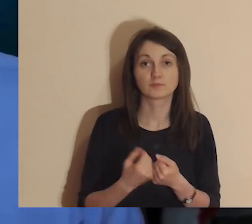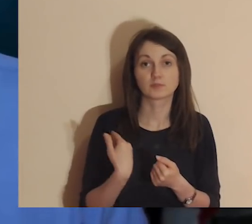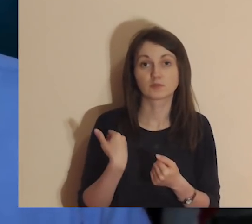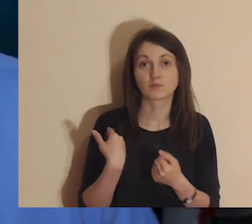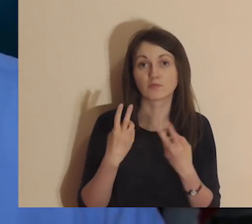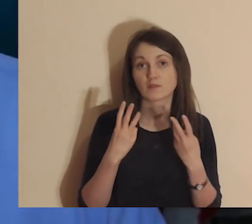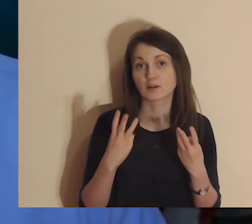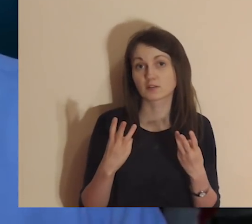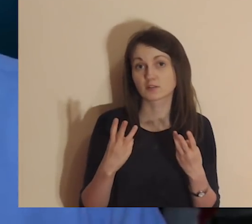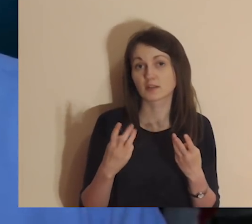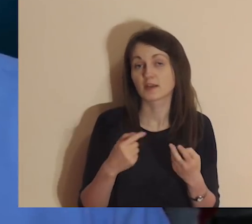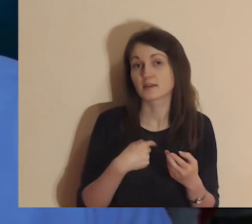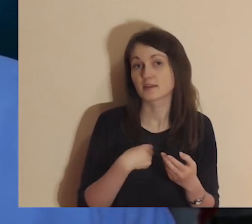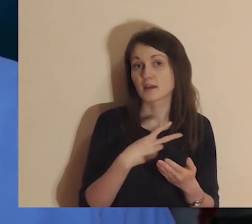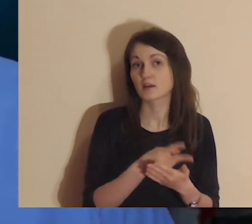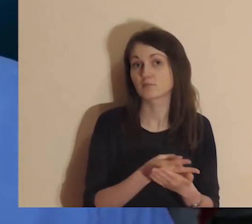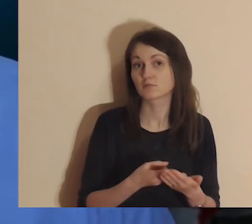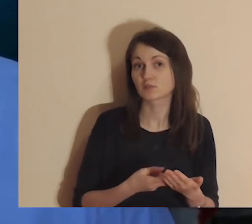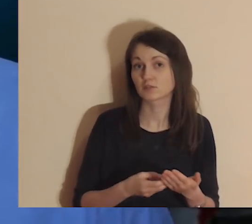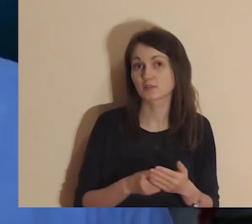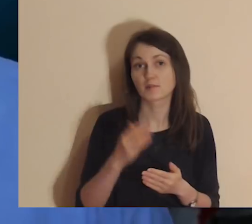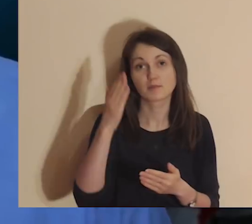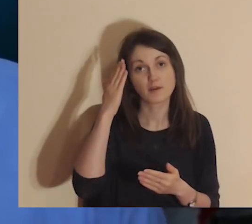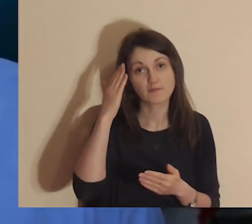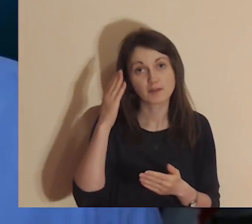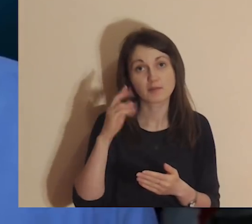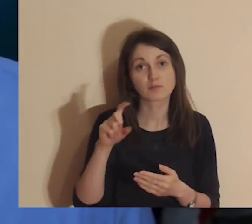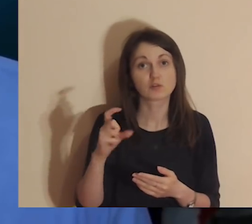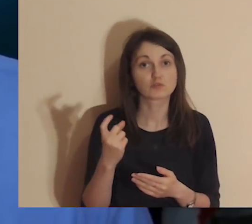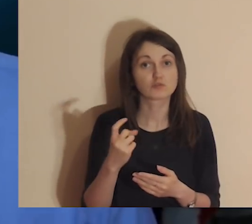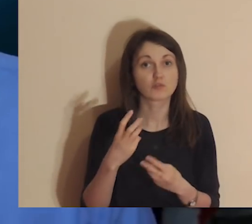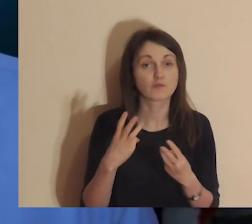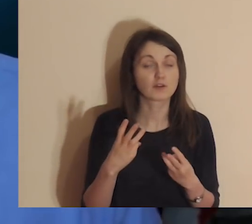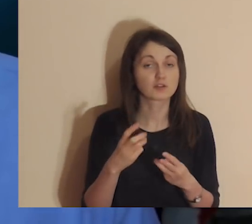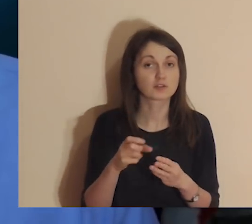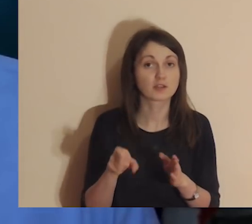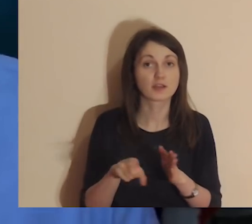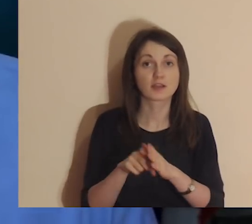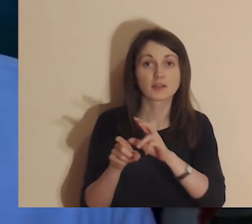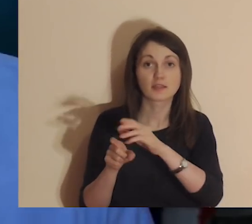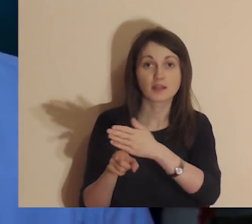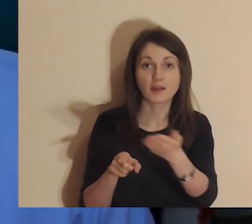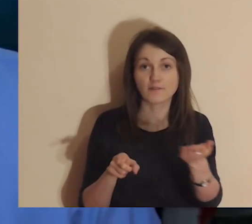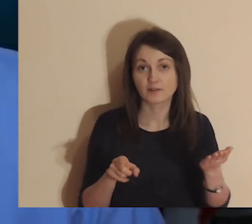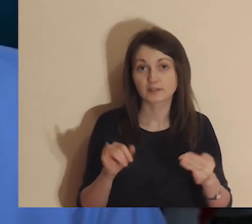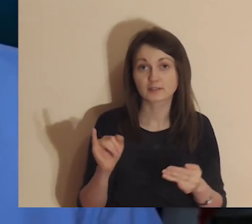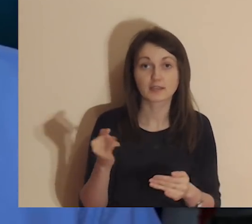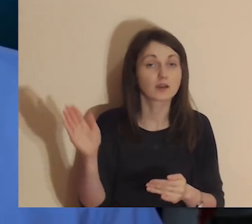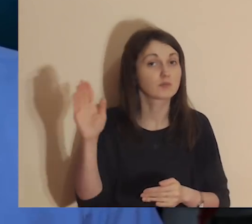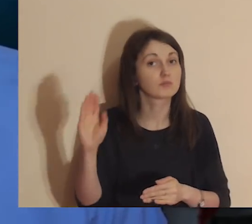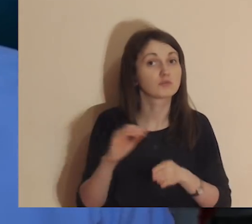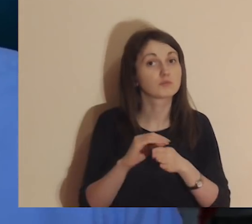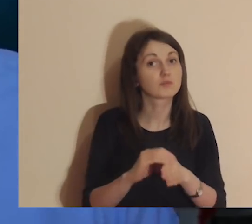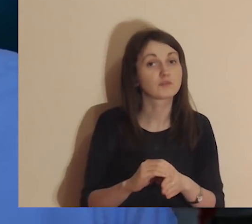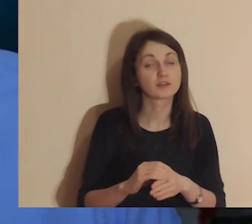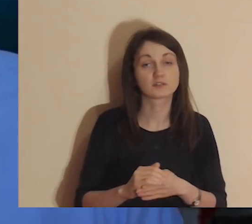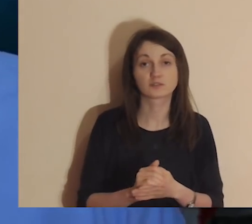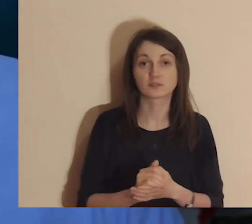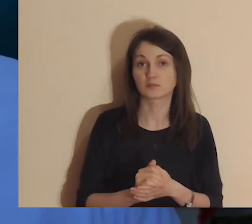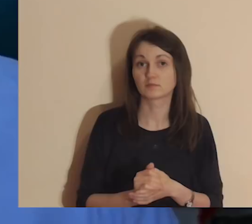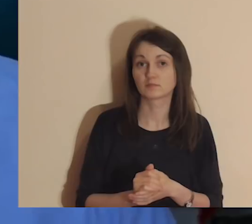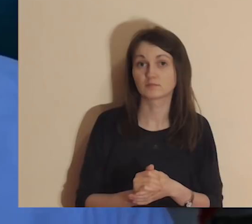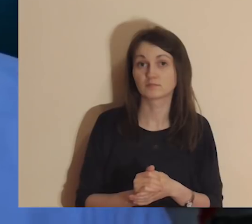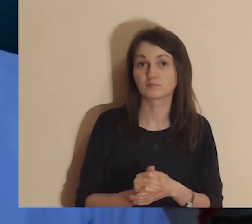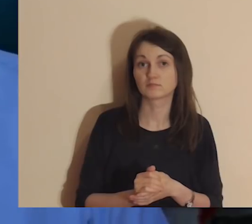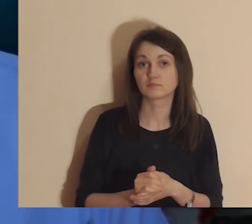ważne to jest dla mnie, po prostu wiem, co dla was jest ważne, co jak Pan Bóg czego dotyka, czego nie